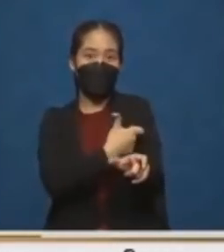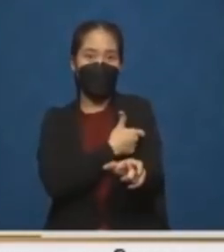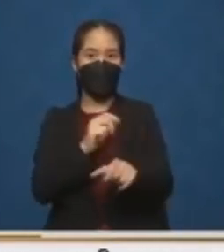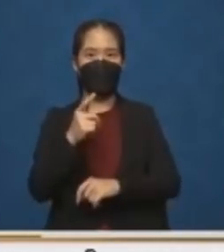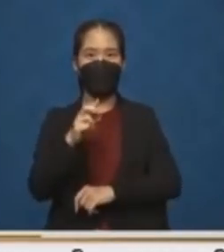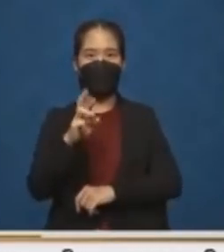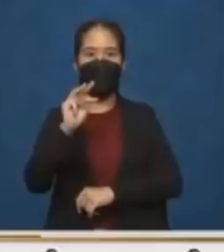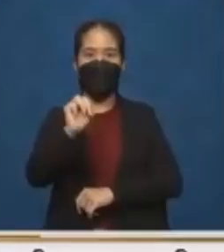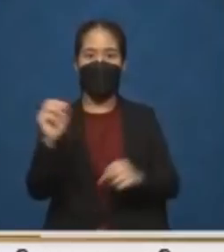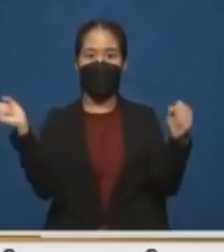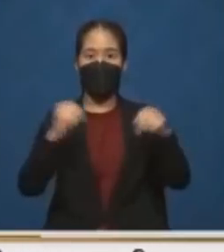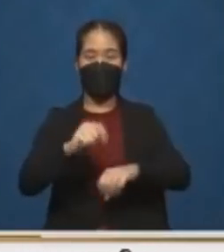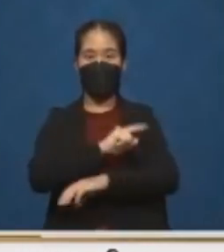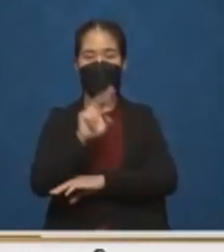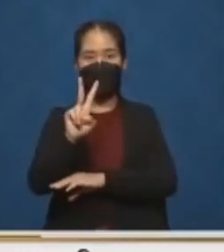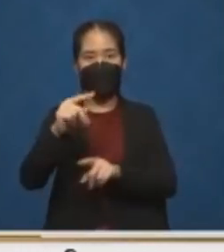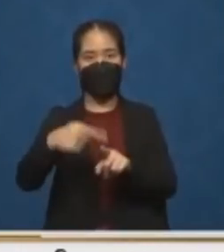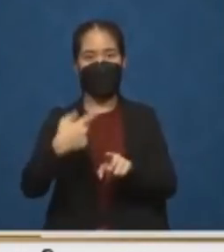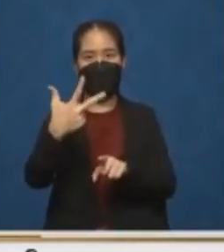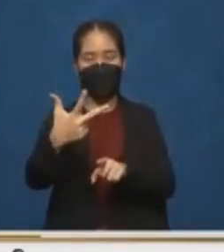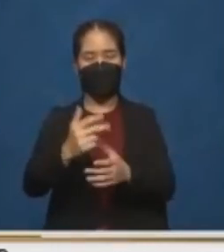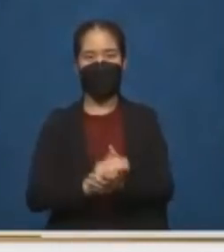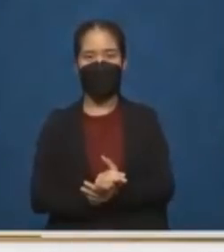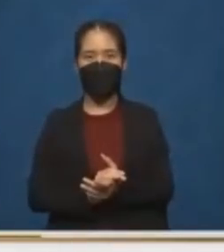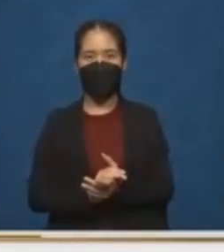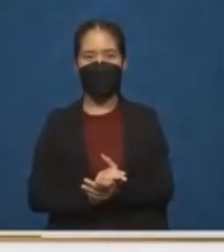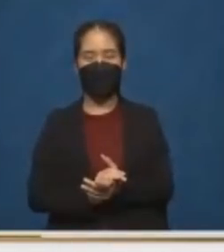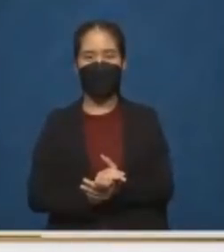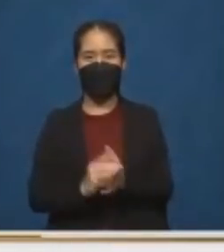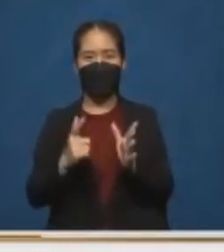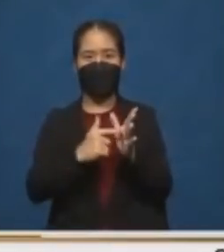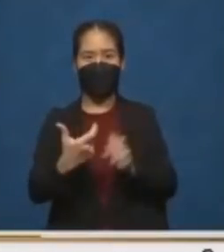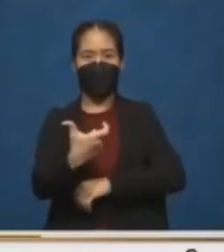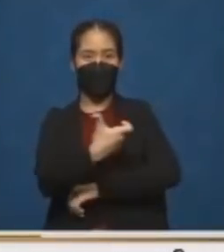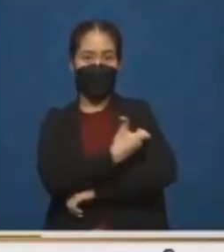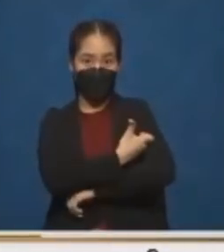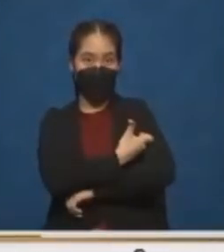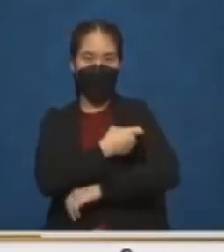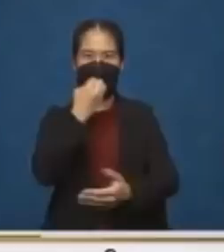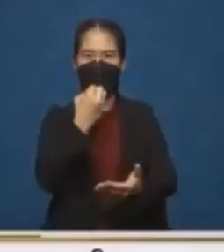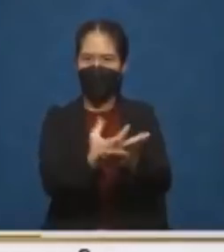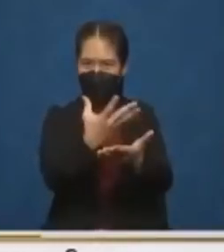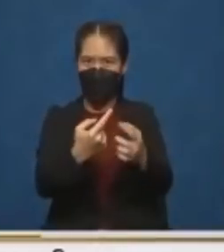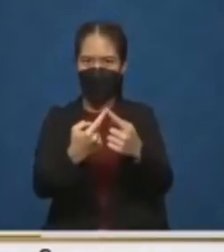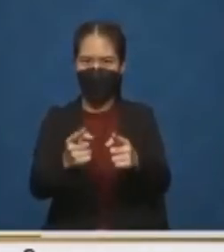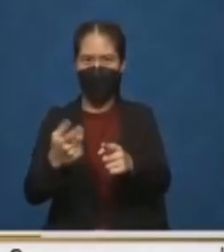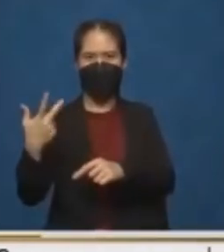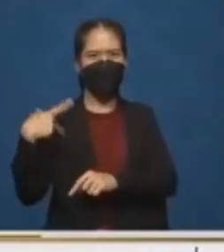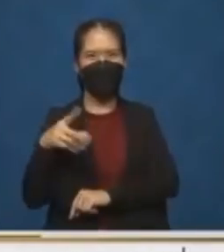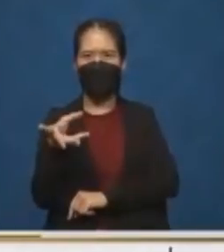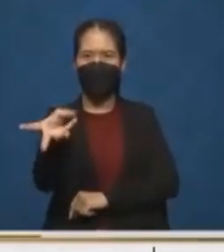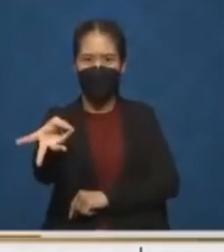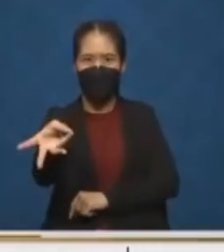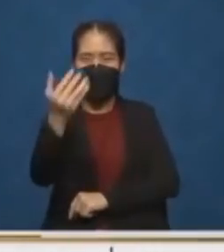ประสิทธภพแต่มีราคาแง เอือประโยชนให้บริษัท